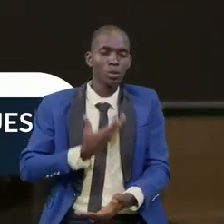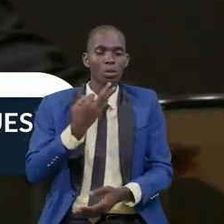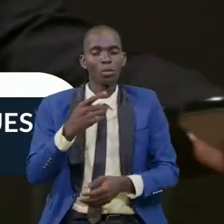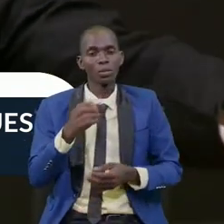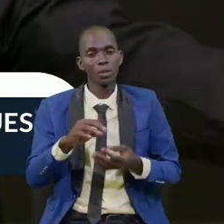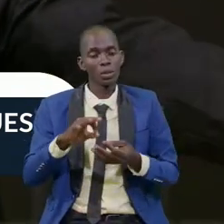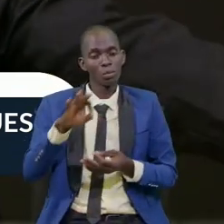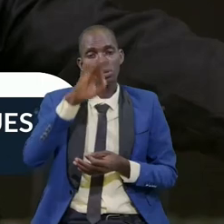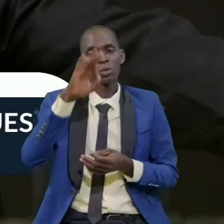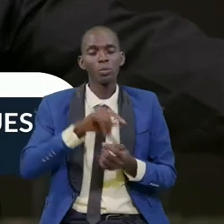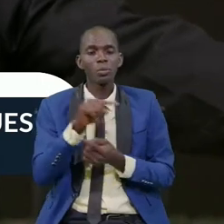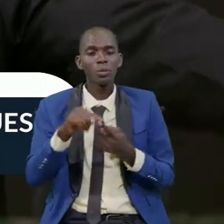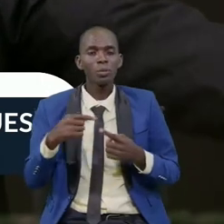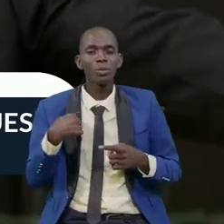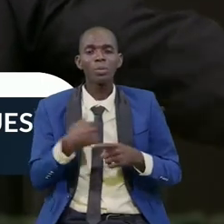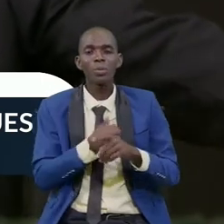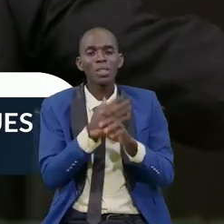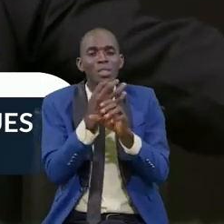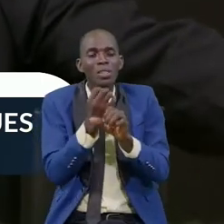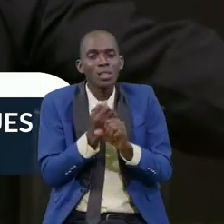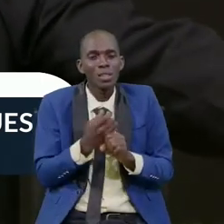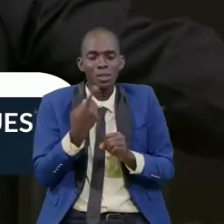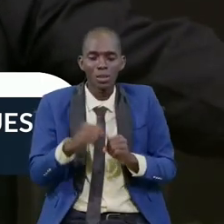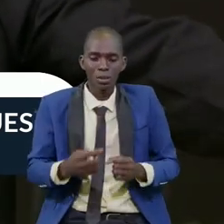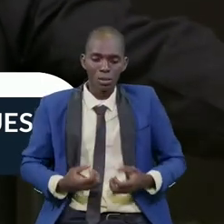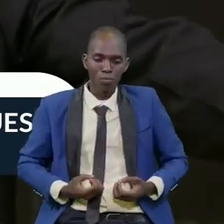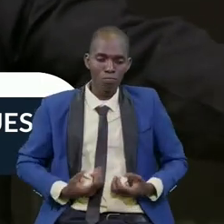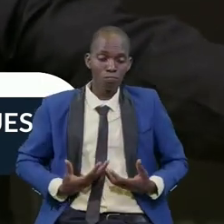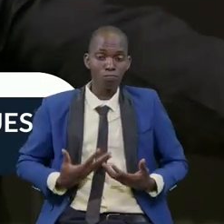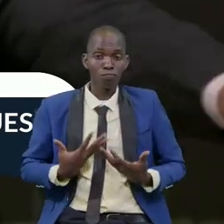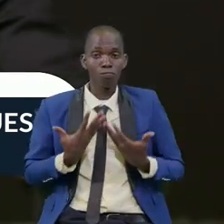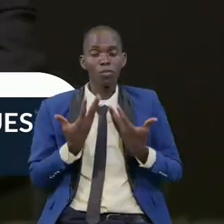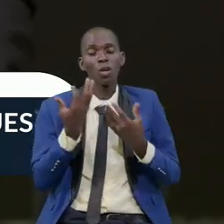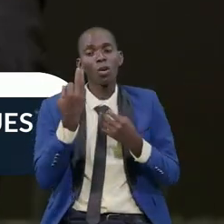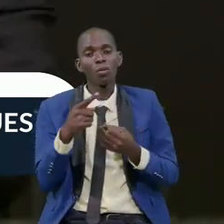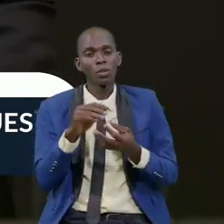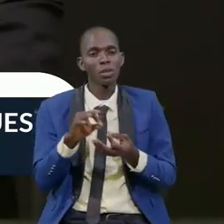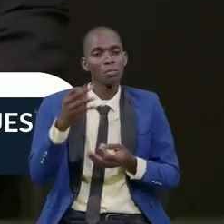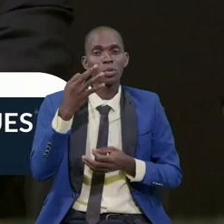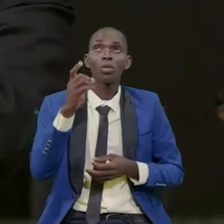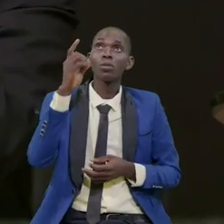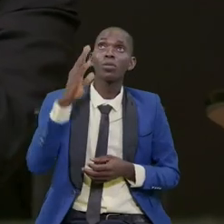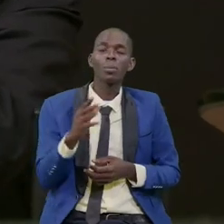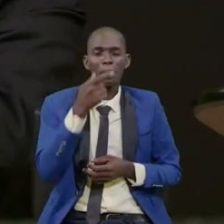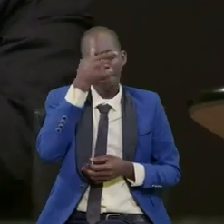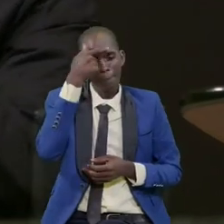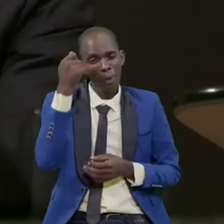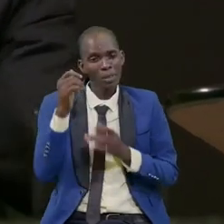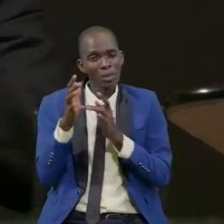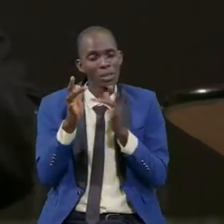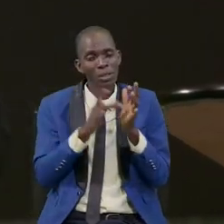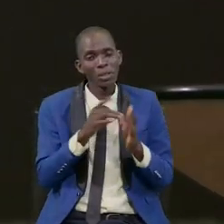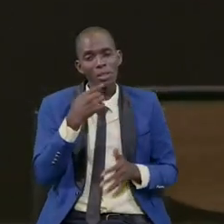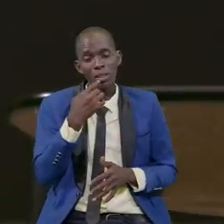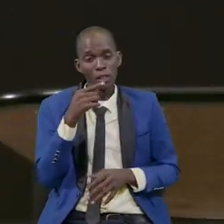et lorsque nous recevons la communication de l'esprit, lorsque nous recevons l'inspiration de l'Esprit de Dieu, parce que Jésus a